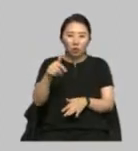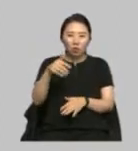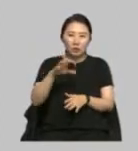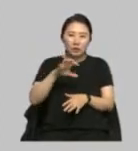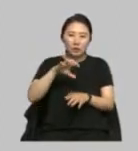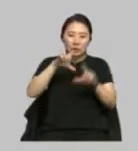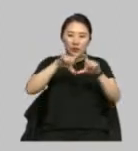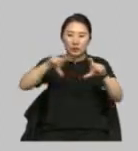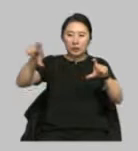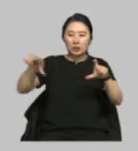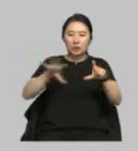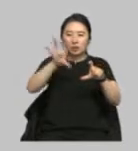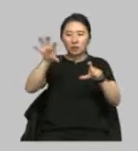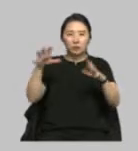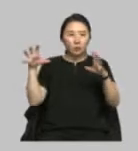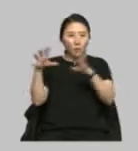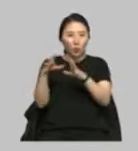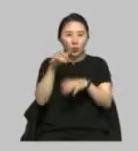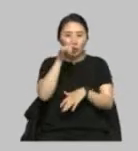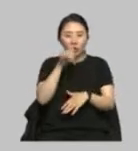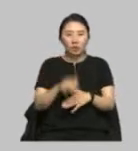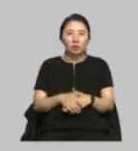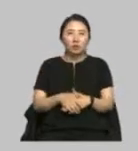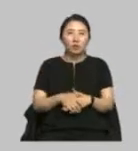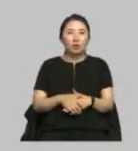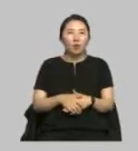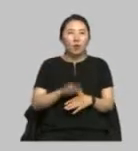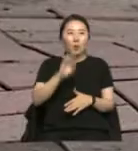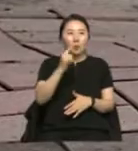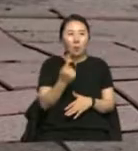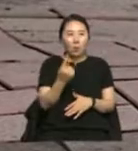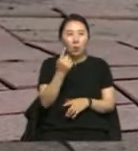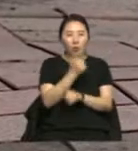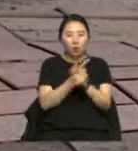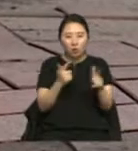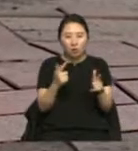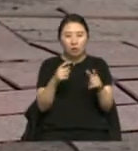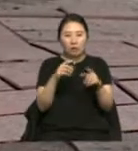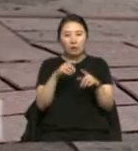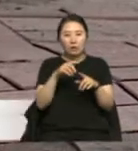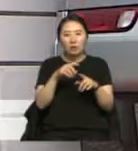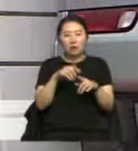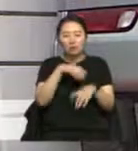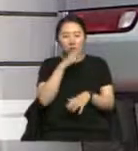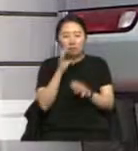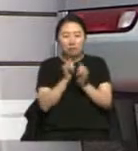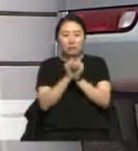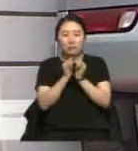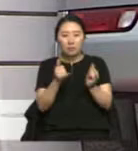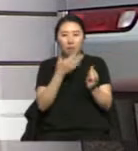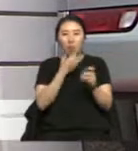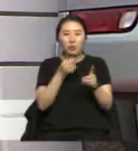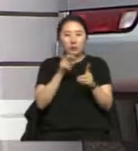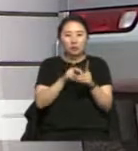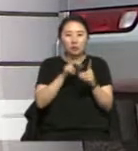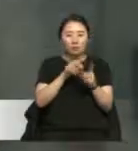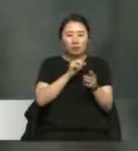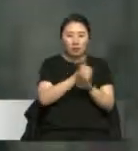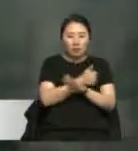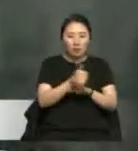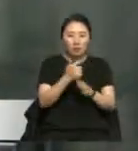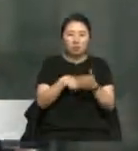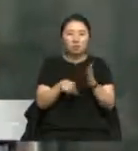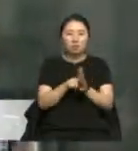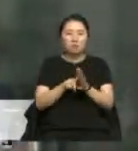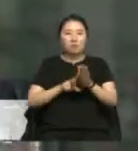등 일부 지역에 몰려 있습니다. 특히 보문동과 동선동 등 삼성 권역의 어르신들은 복지센터를 이용하려면 매번